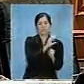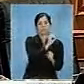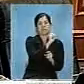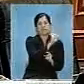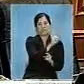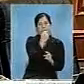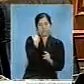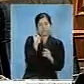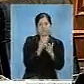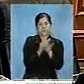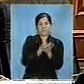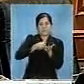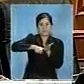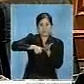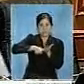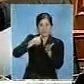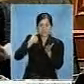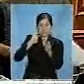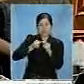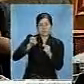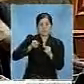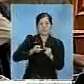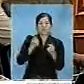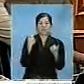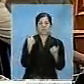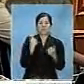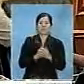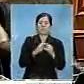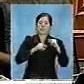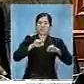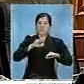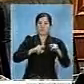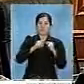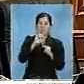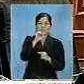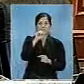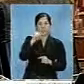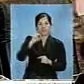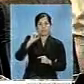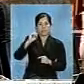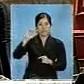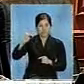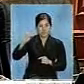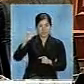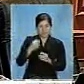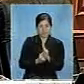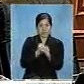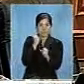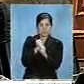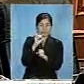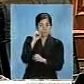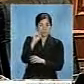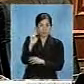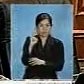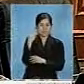ที่มีอยู่ต่อรายได้เนี่ยอยู่ที่ 0.58 นะครับแล้วปี52ขึ้นไปเป็น